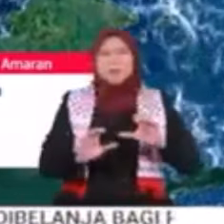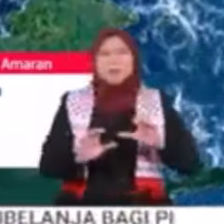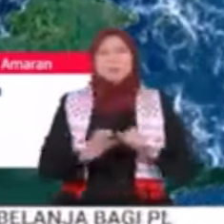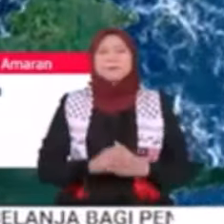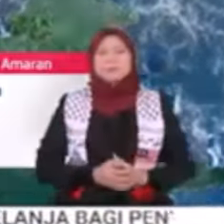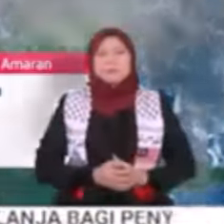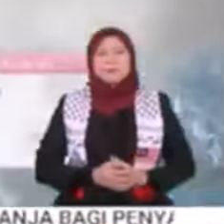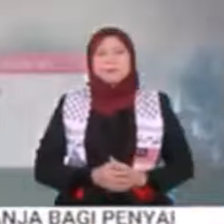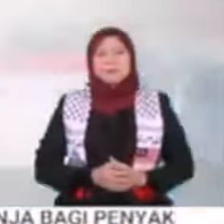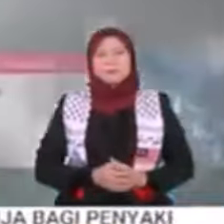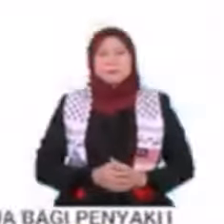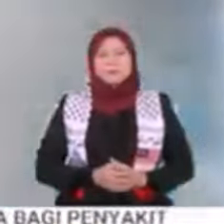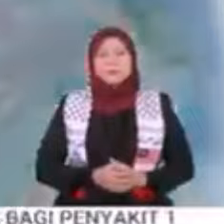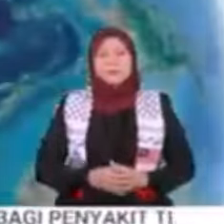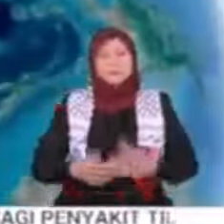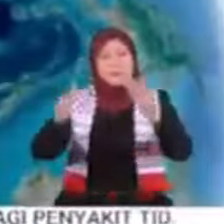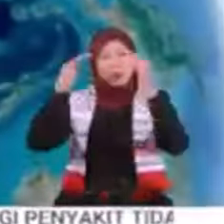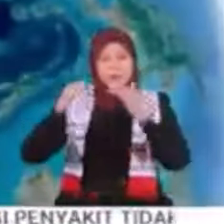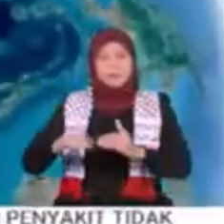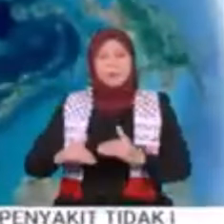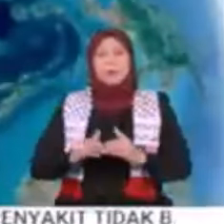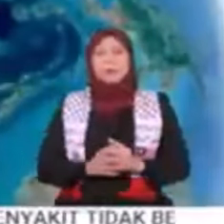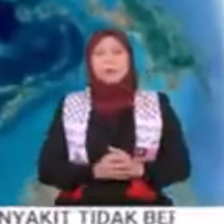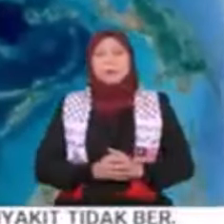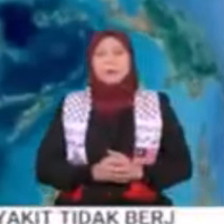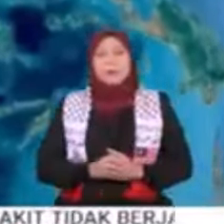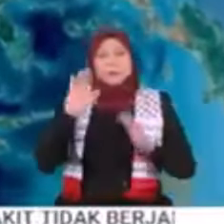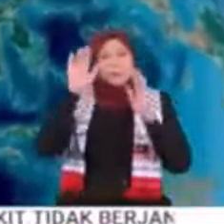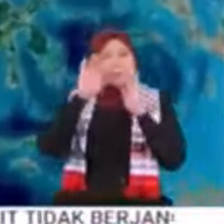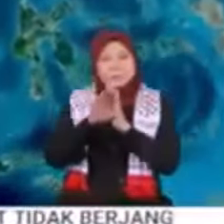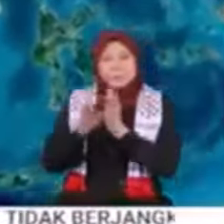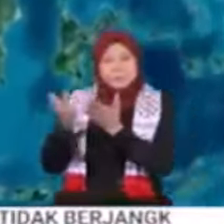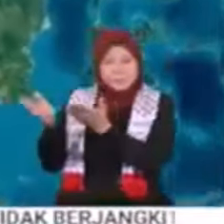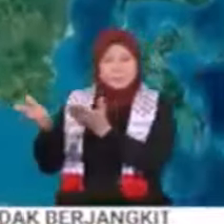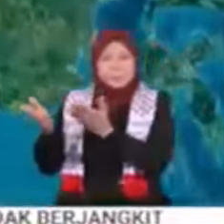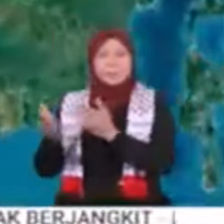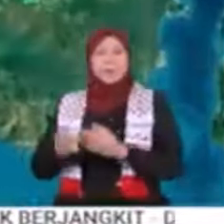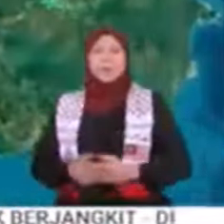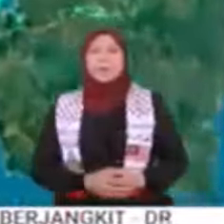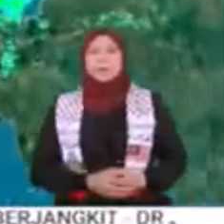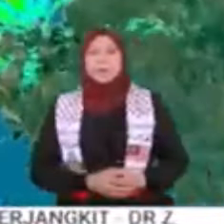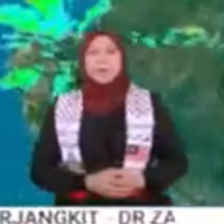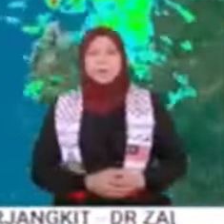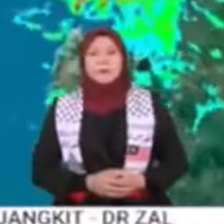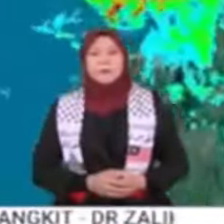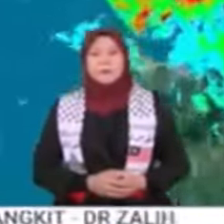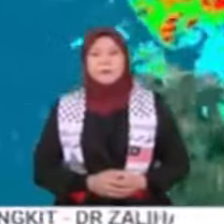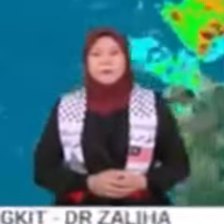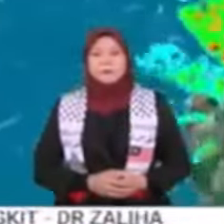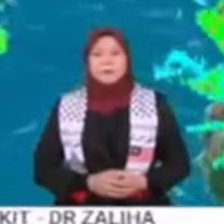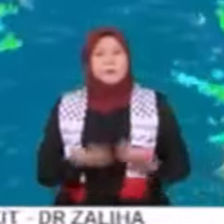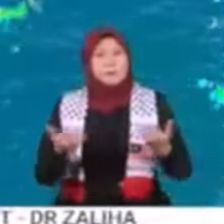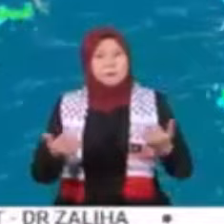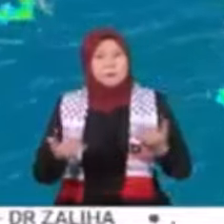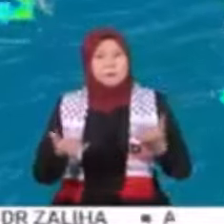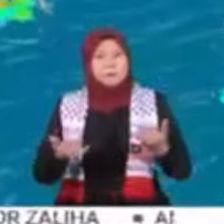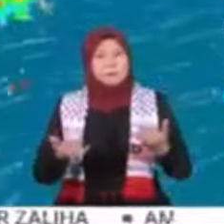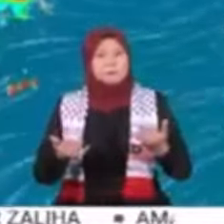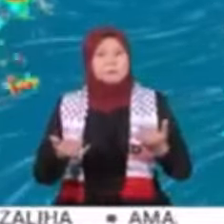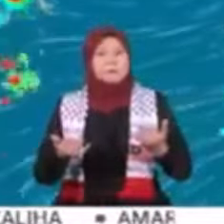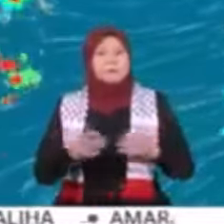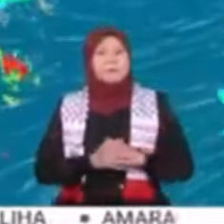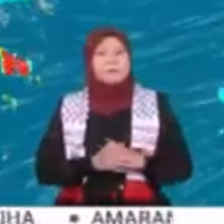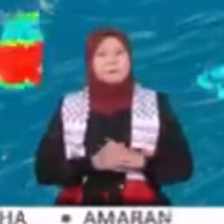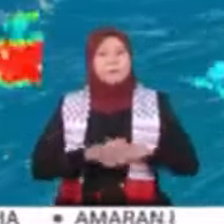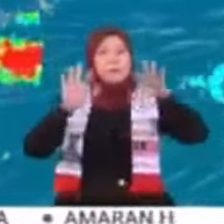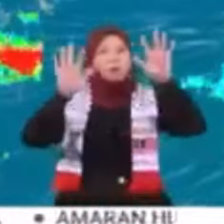oleh Met Malaysia. Baik, seterusnya kita akan beralih ke paparan gemar radar bagi melihat keadaan cuaca semasa dengan lebih terperinci. Pada ketika ini, seperti diramalkan,